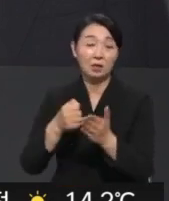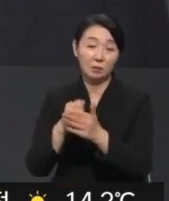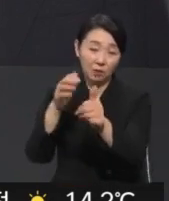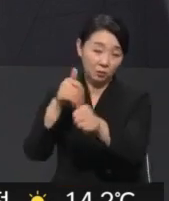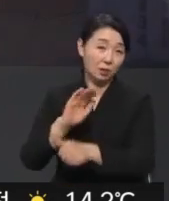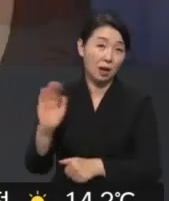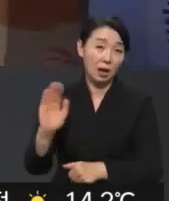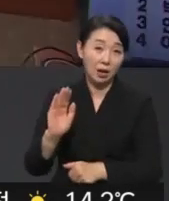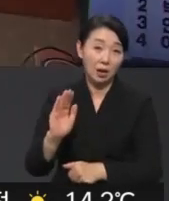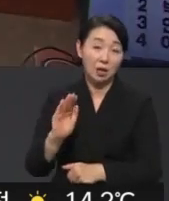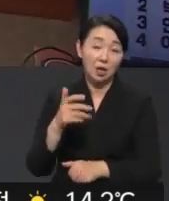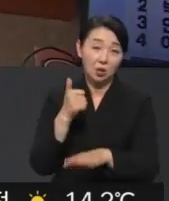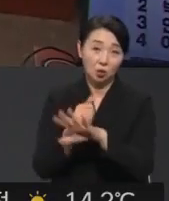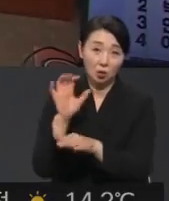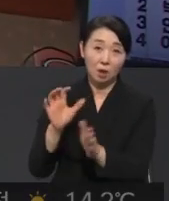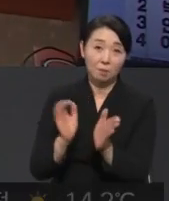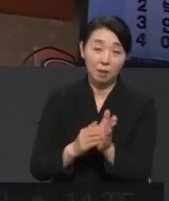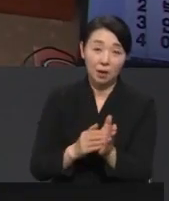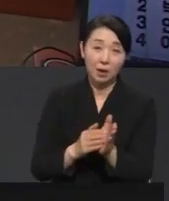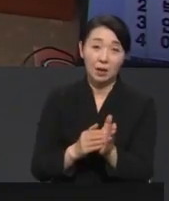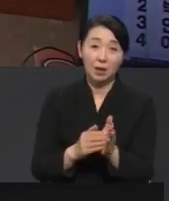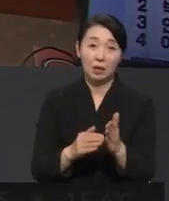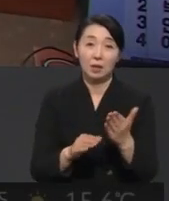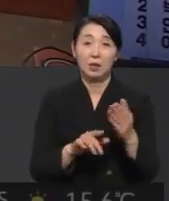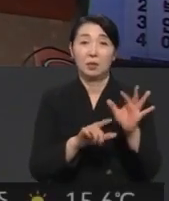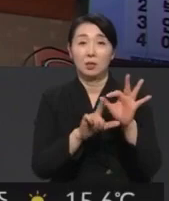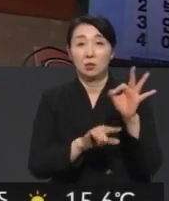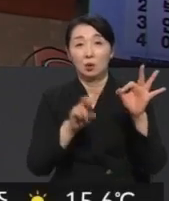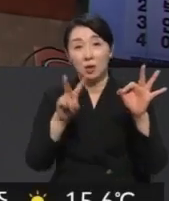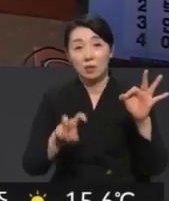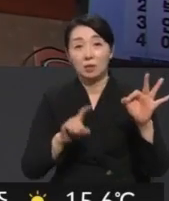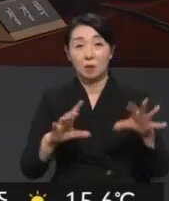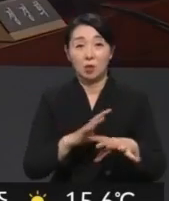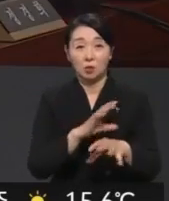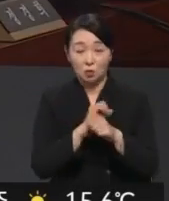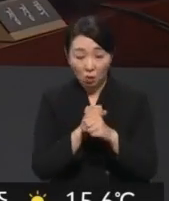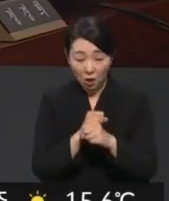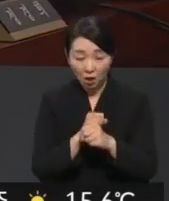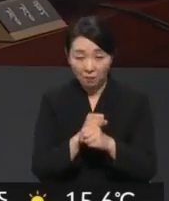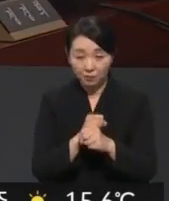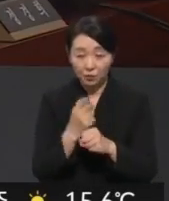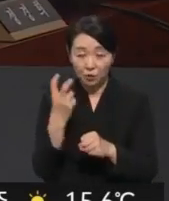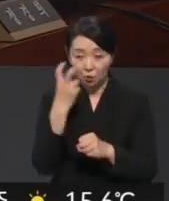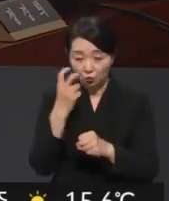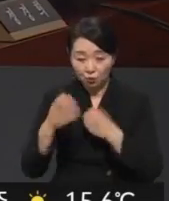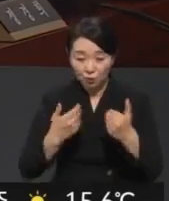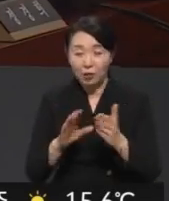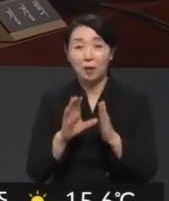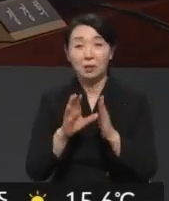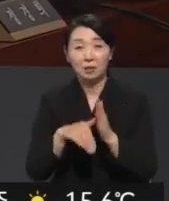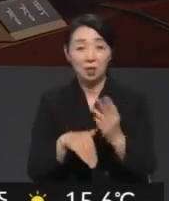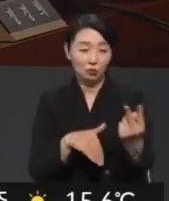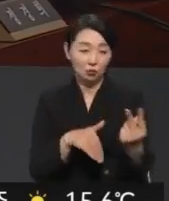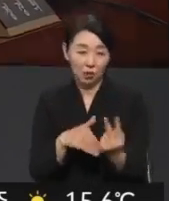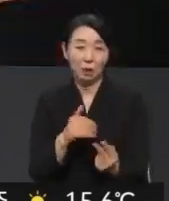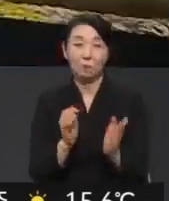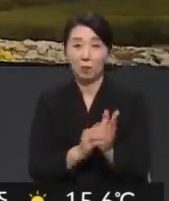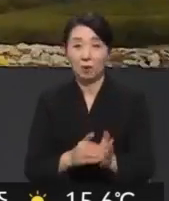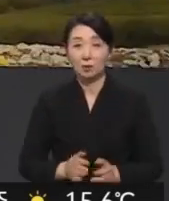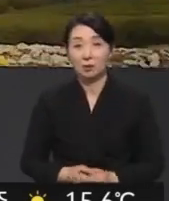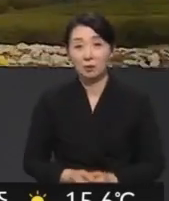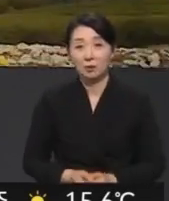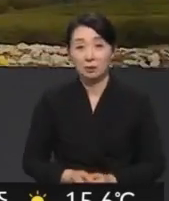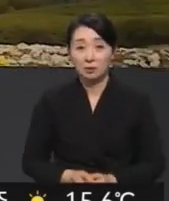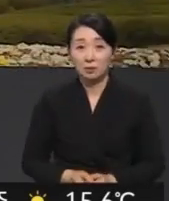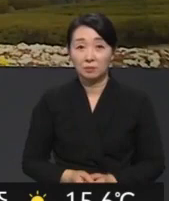쏟아졌는데 모레 22일 교육위획 종합국감장에는 이 두 사람 모두 출석할 예정이라고 합니다. 다만 이